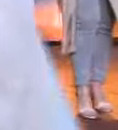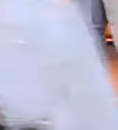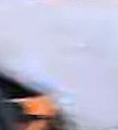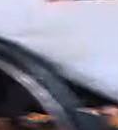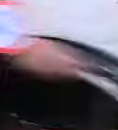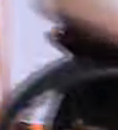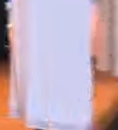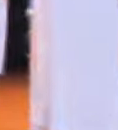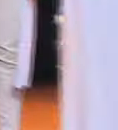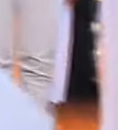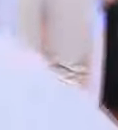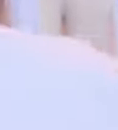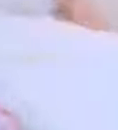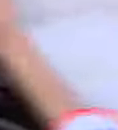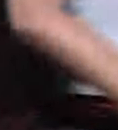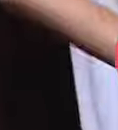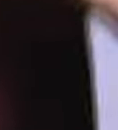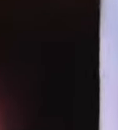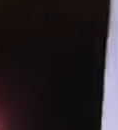I wanna feel what love